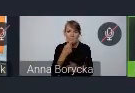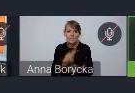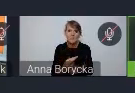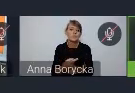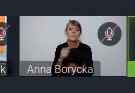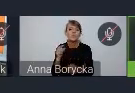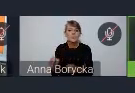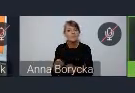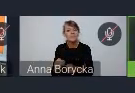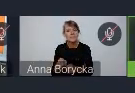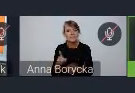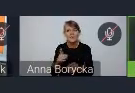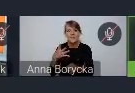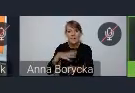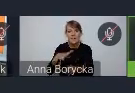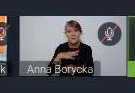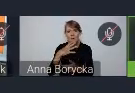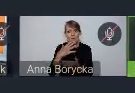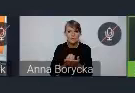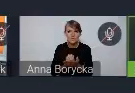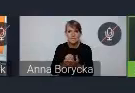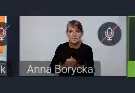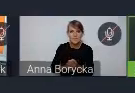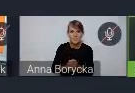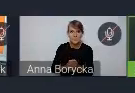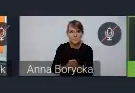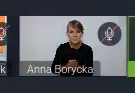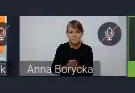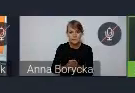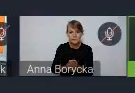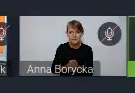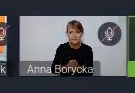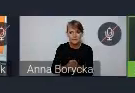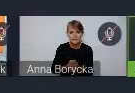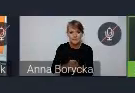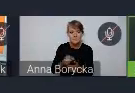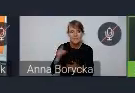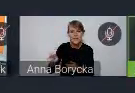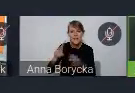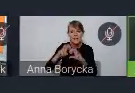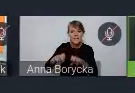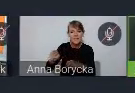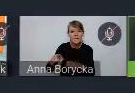przydatnym takim narzędziem jest właśnie to narzędzie dostępne w PESTI, analiza